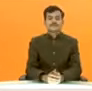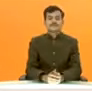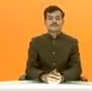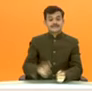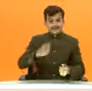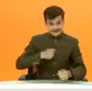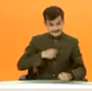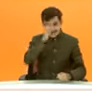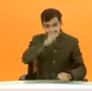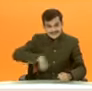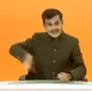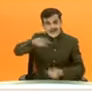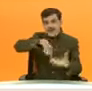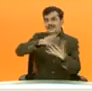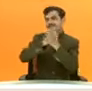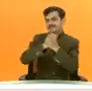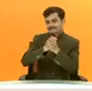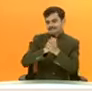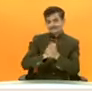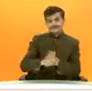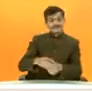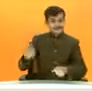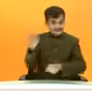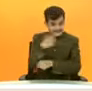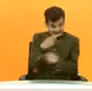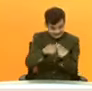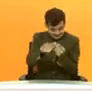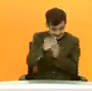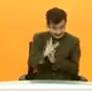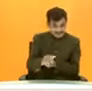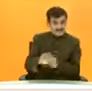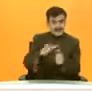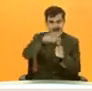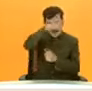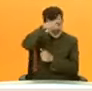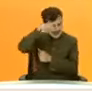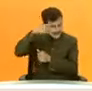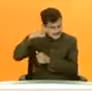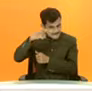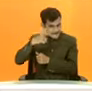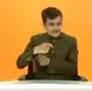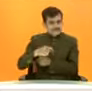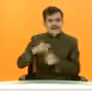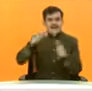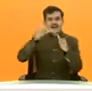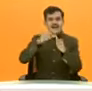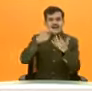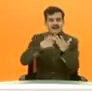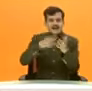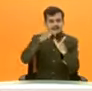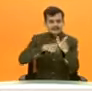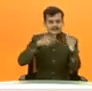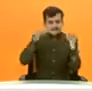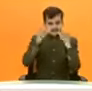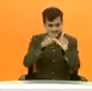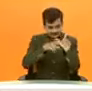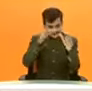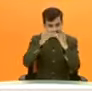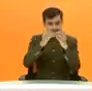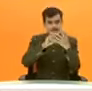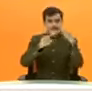मेरे प्यारे देशवासियों, इसी महीने अप्रैल में आर्यभट्ट सैटेलाइट की लॉन्चिंग के 50